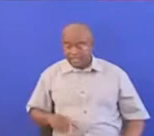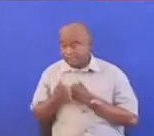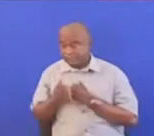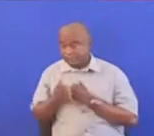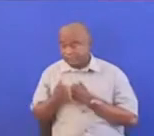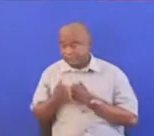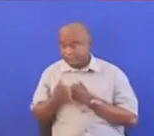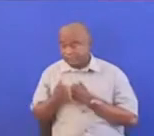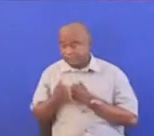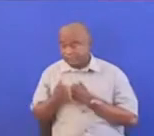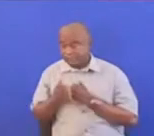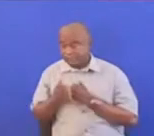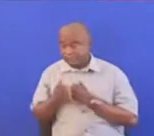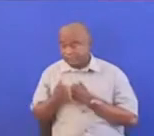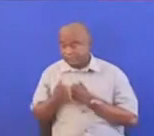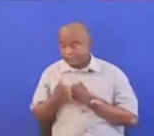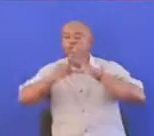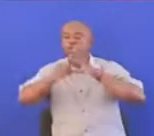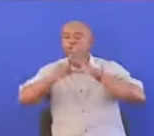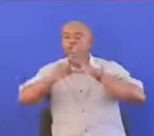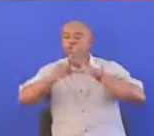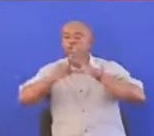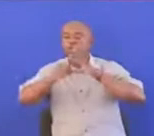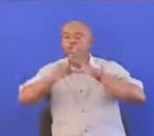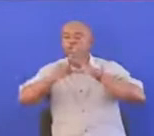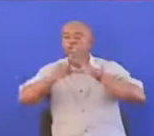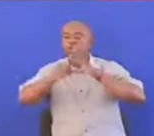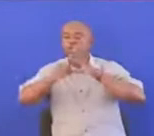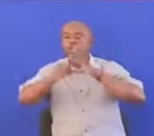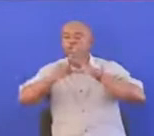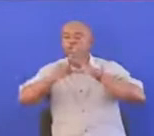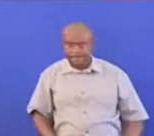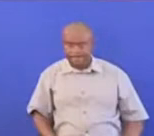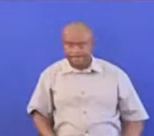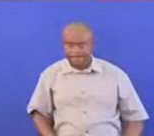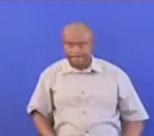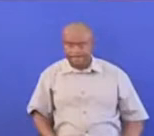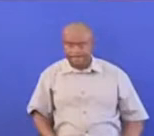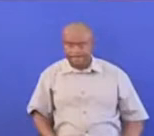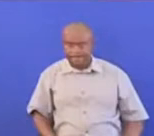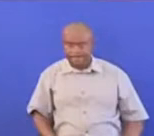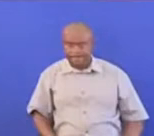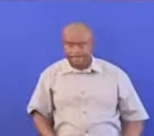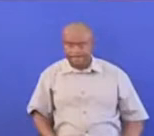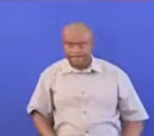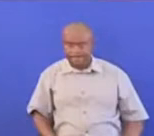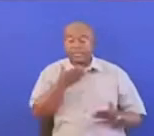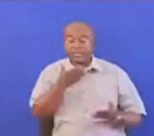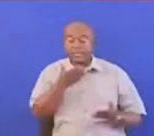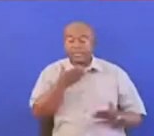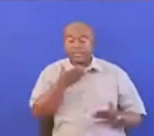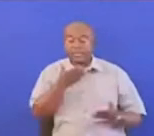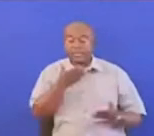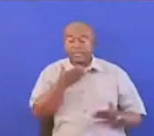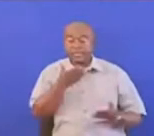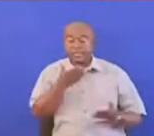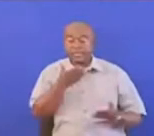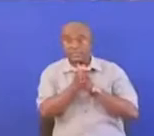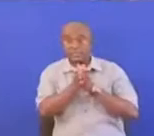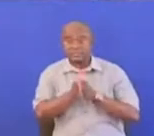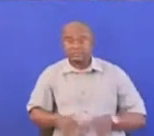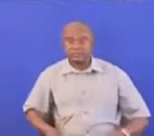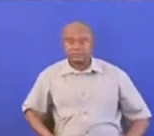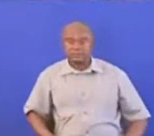machache kuongea, naunga mkono hoja na ya mapendekezo haya yote mawili. Asante Mheshimiwa